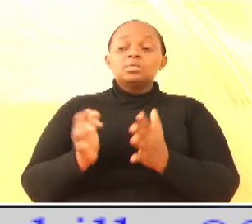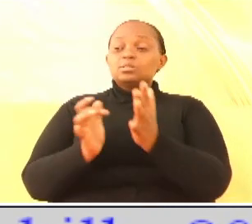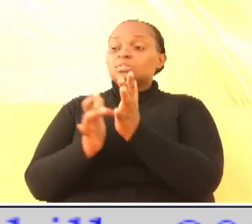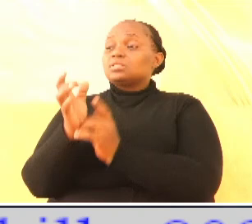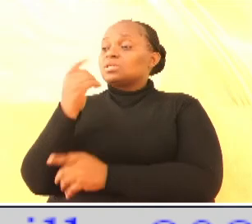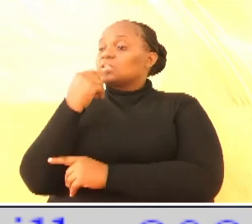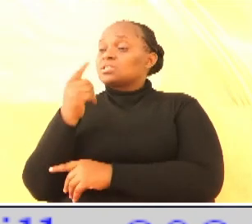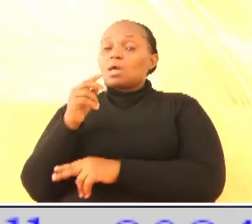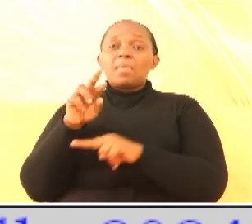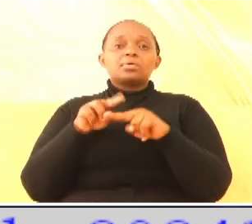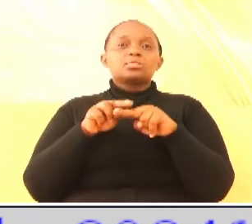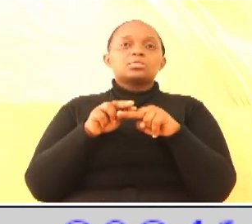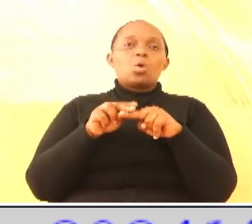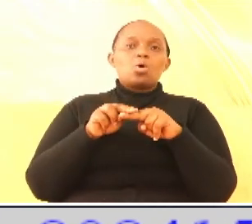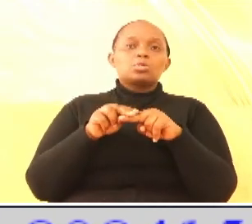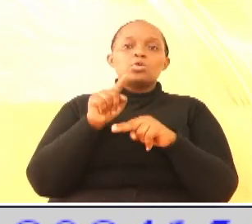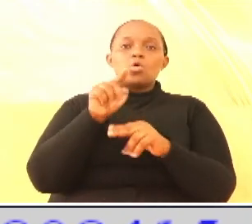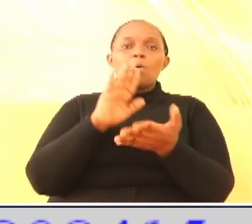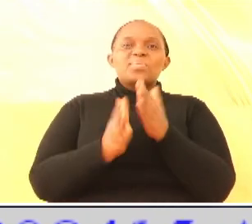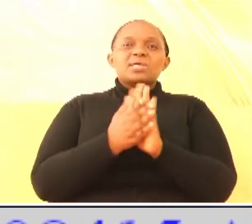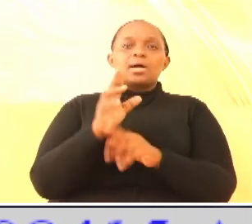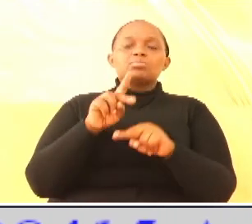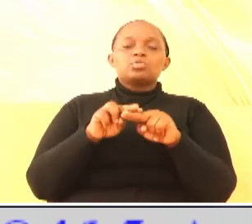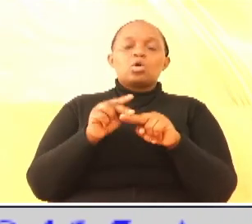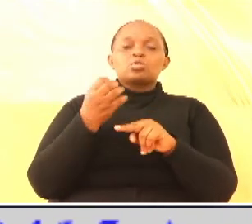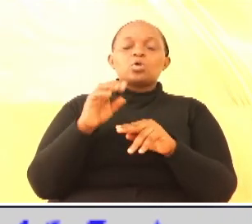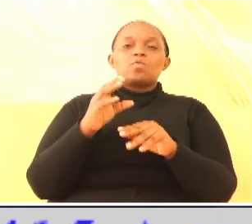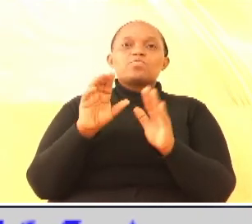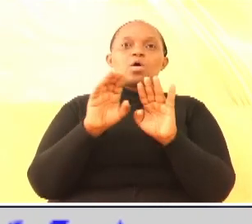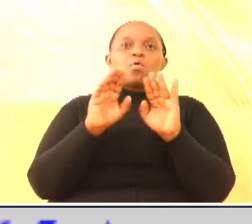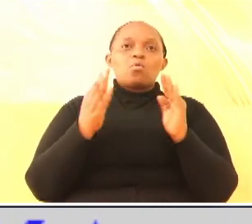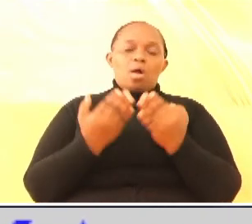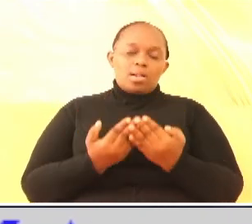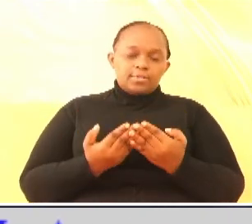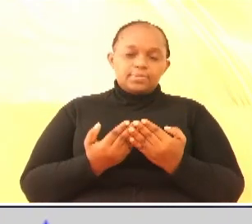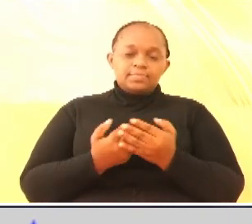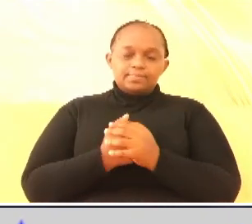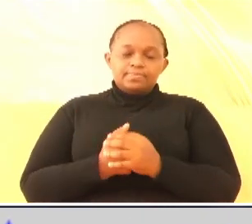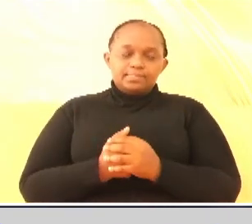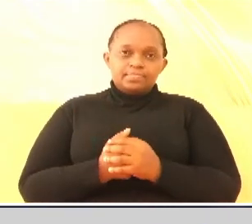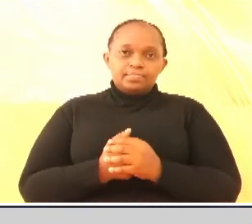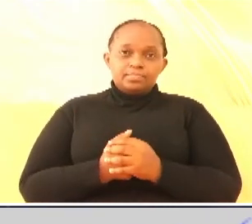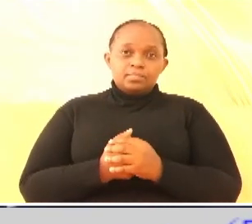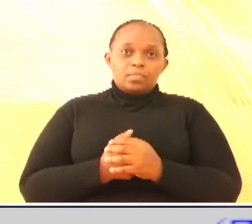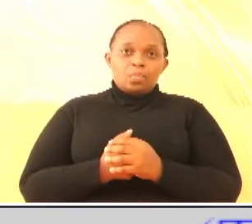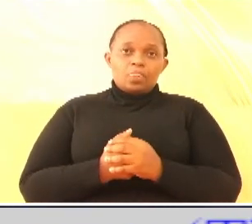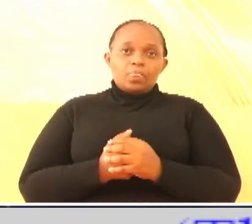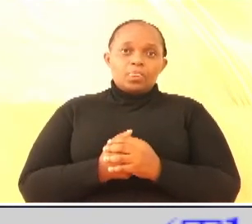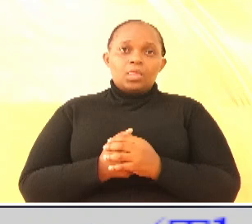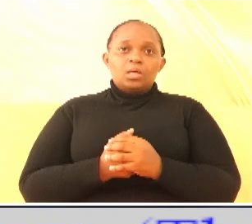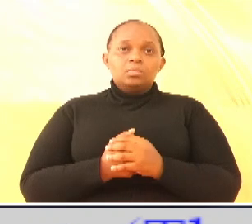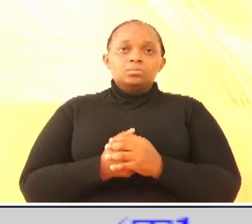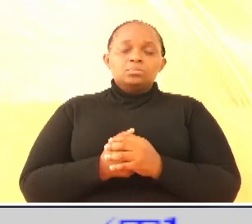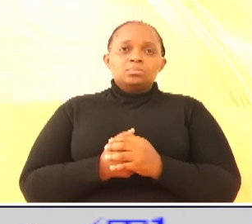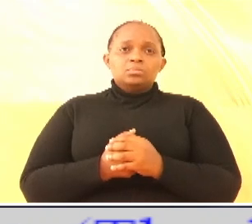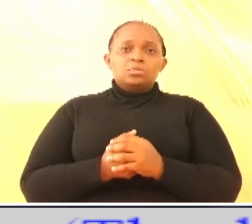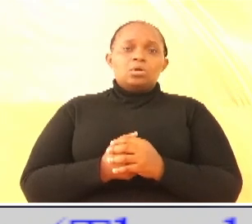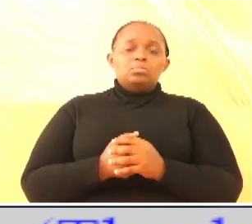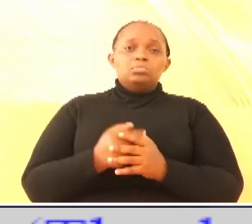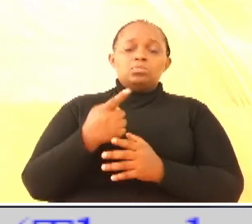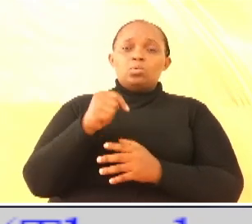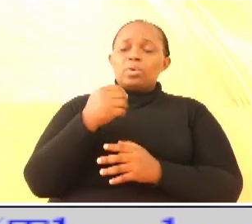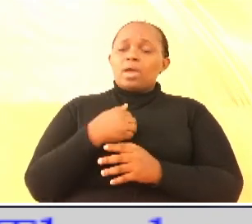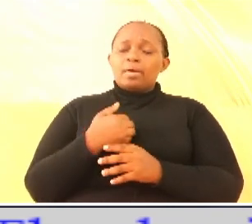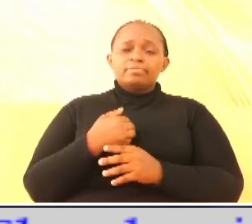ya dunia na nuru ya ulimwengu. Na muwe kama jumba ambayo imejengwa pahali